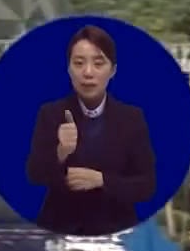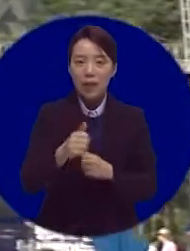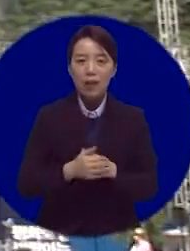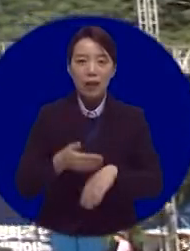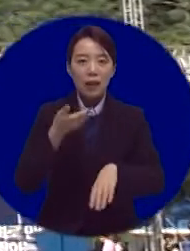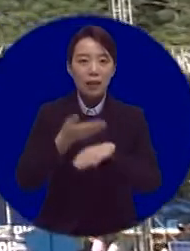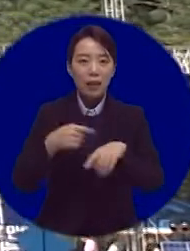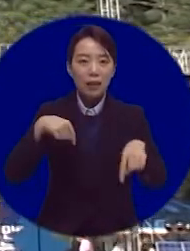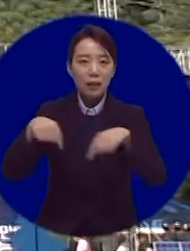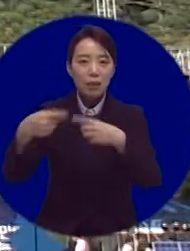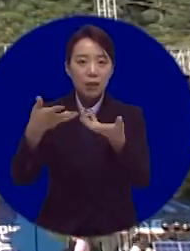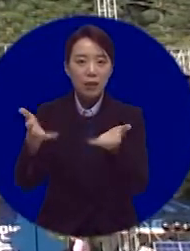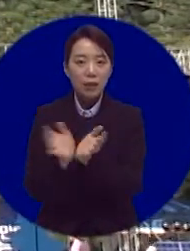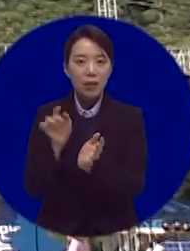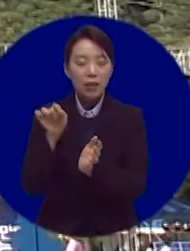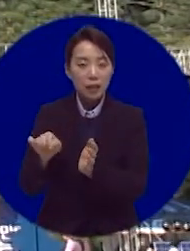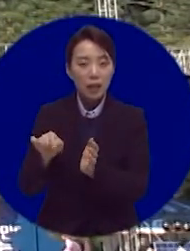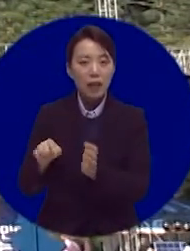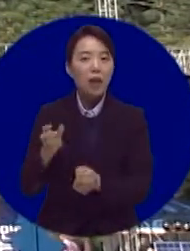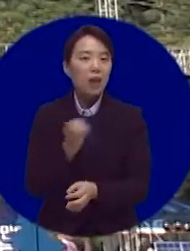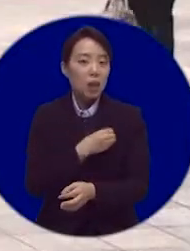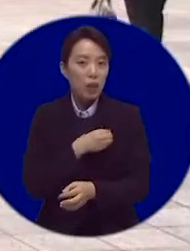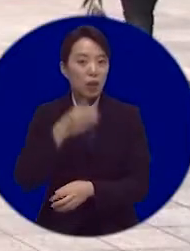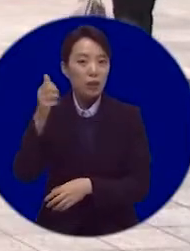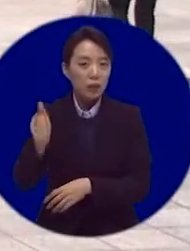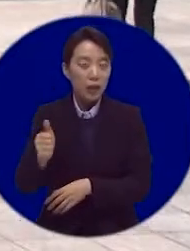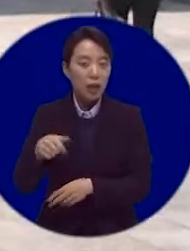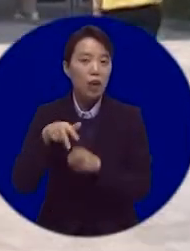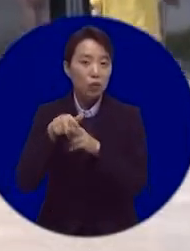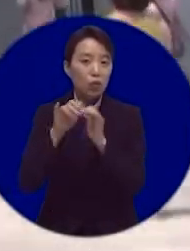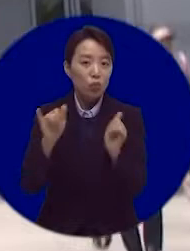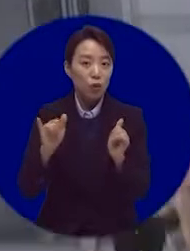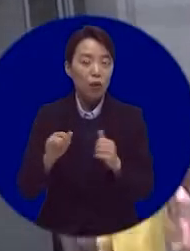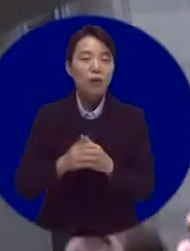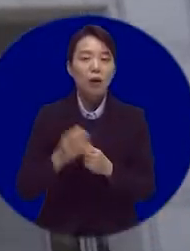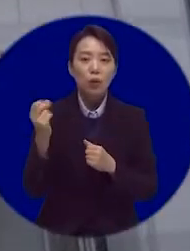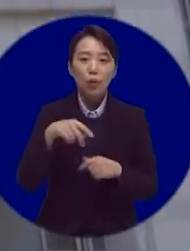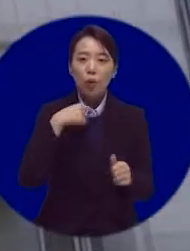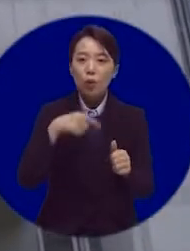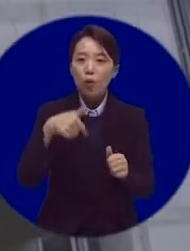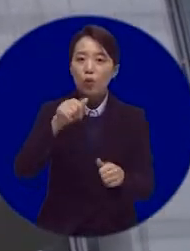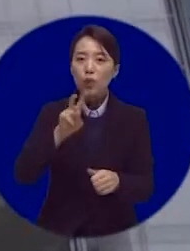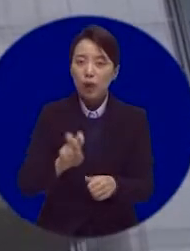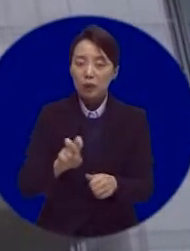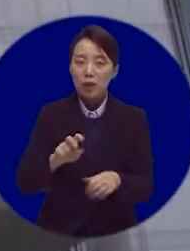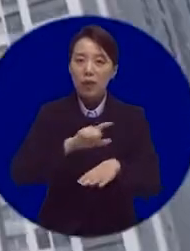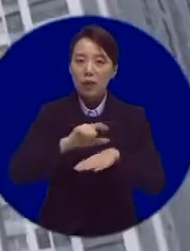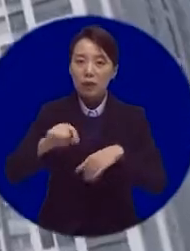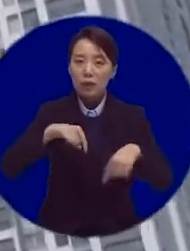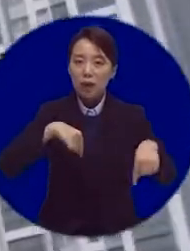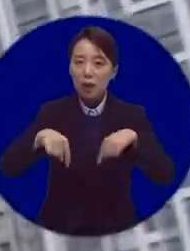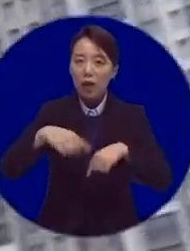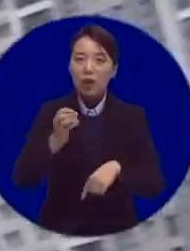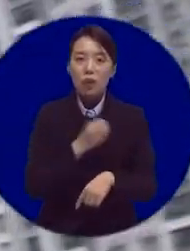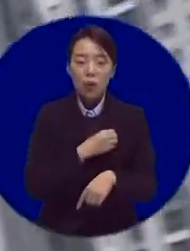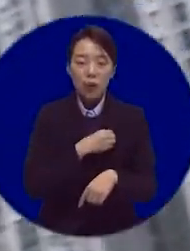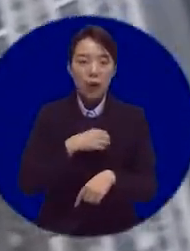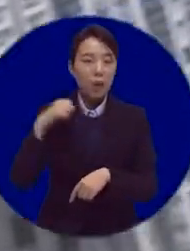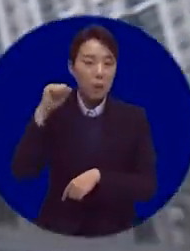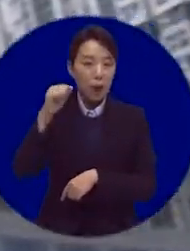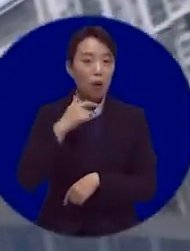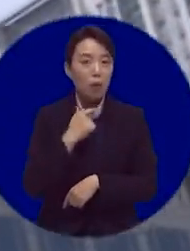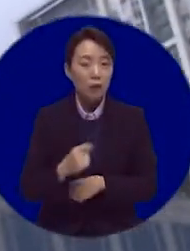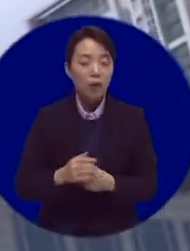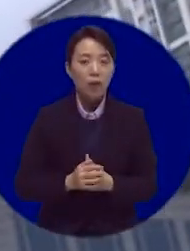다른 지방자치단체의 의회의원이나 장애선거에 입후보하거나 교육감이 지방의회의원 및 장애선거에